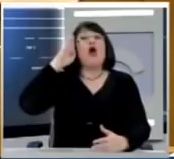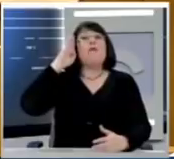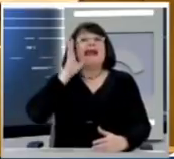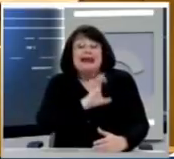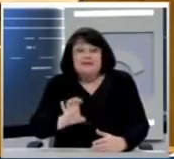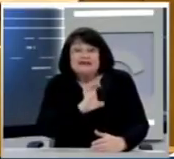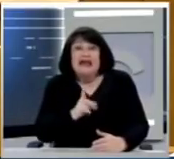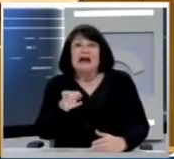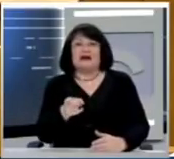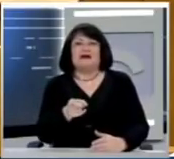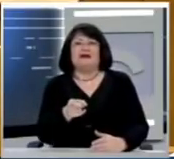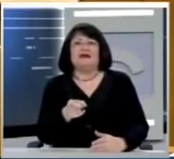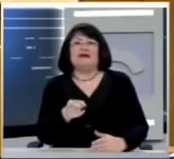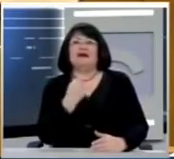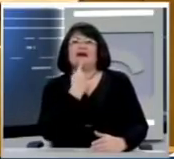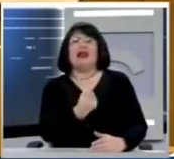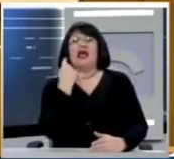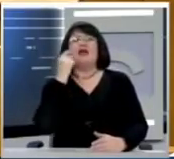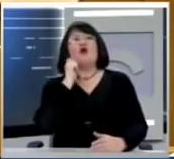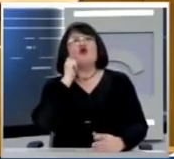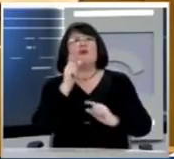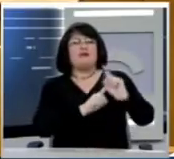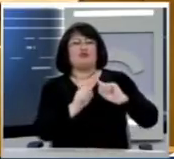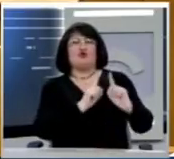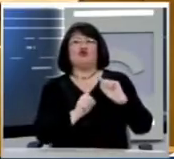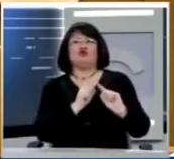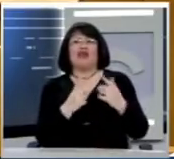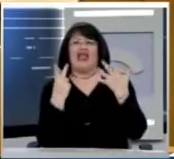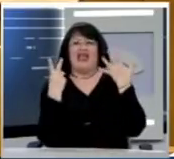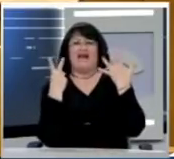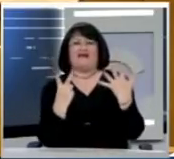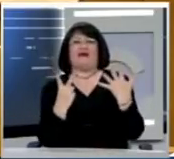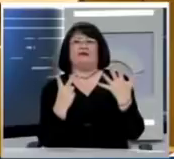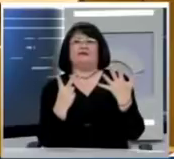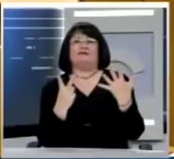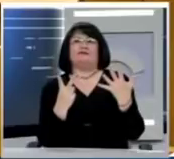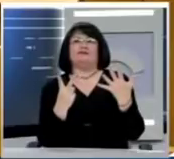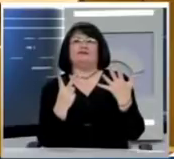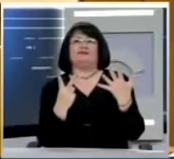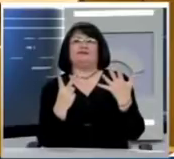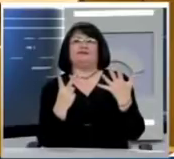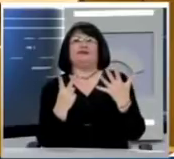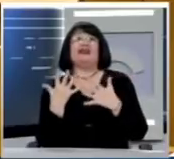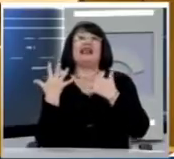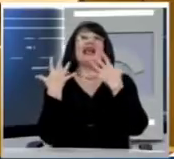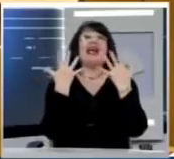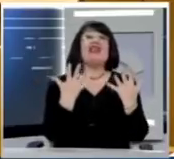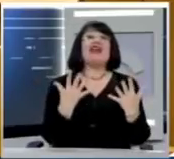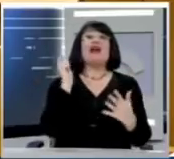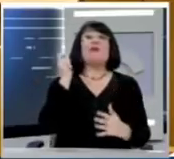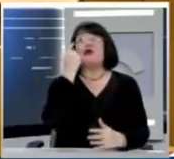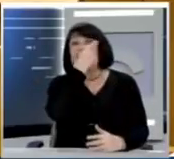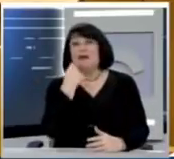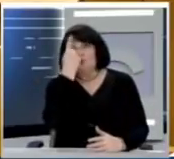αρχές και το οποίο κάνει ονομαστική αναφορά σε 7 από τα 10 αρχικώς εμπλεκόμενα πολιτικά πρόσωπα.